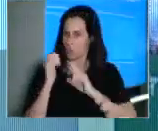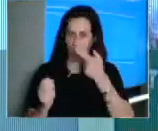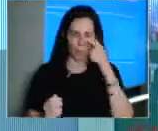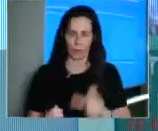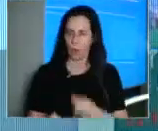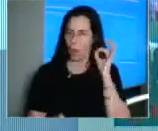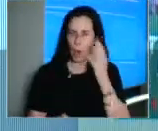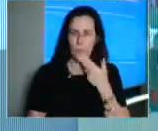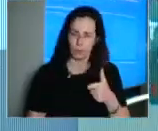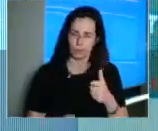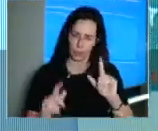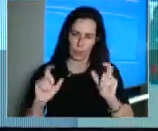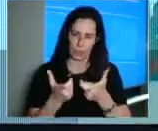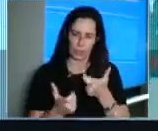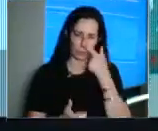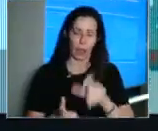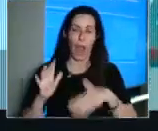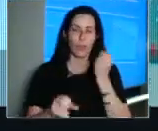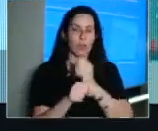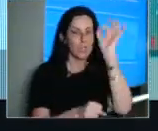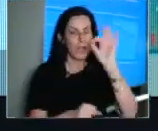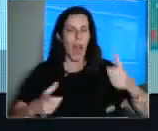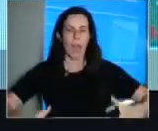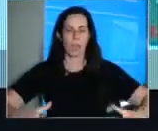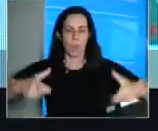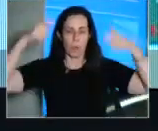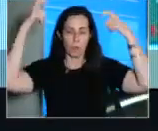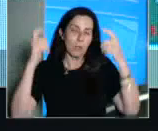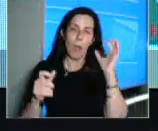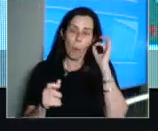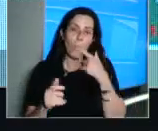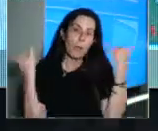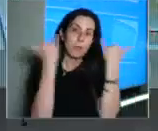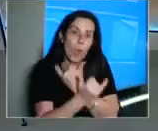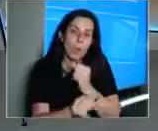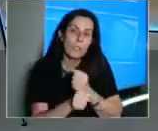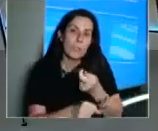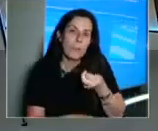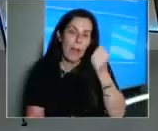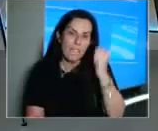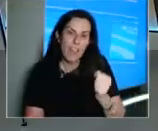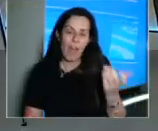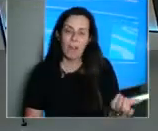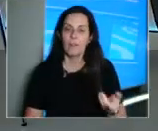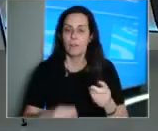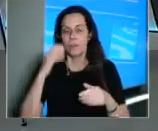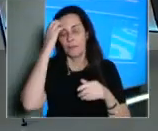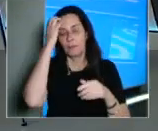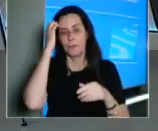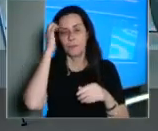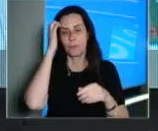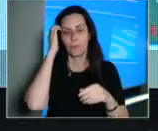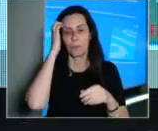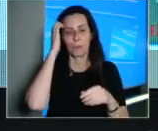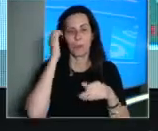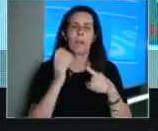התיירת הישראלית שנעצרה ברומא אחרי שחרתה. היא אומרת, טעיתי, זה לא נעשה בזדון. וגם סדר אחרי